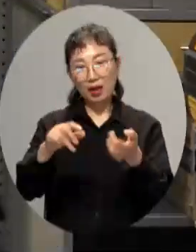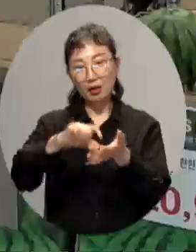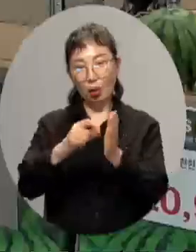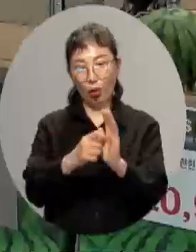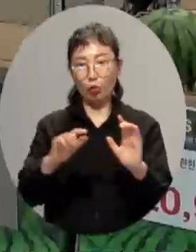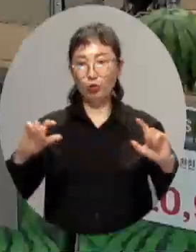감소했습니다